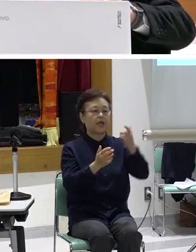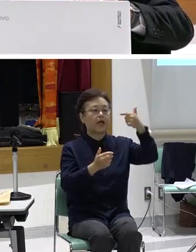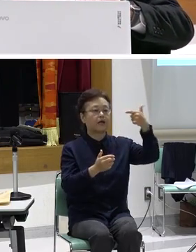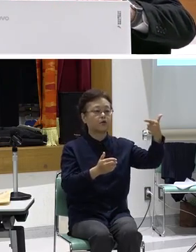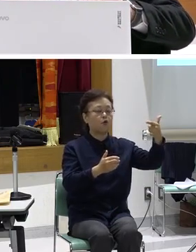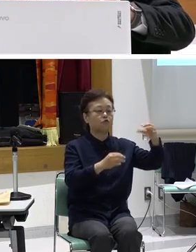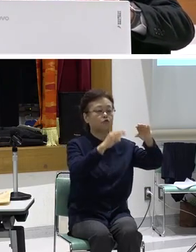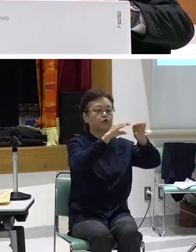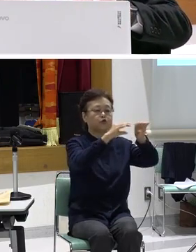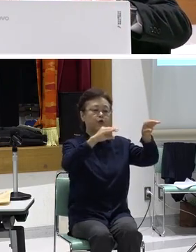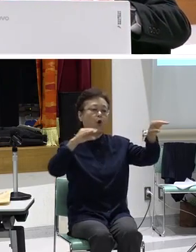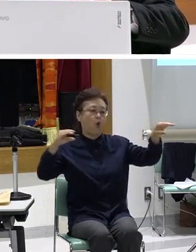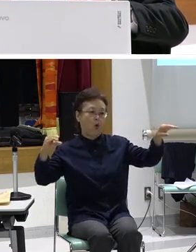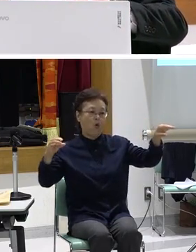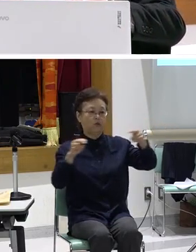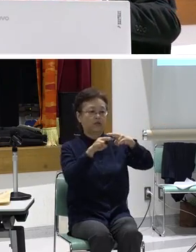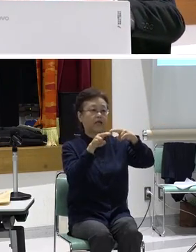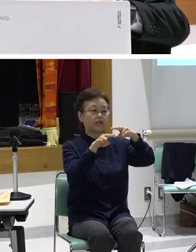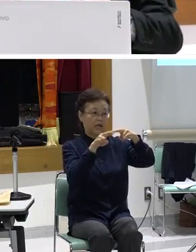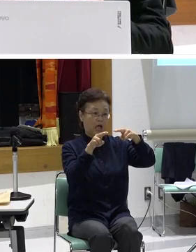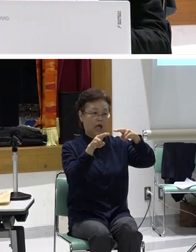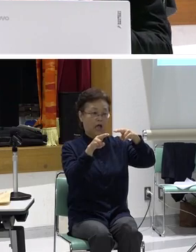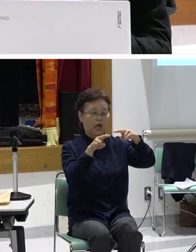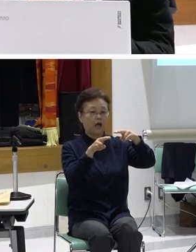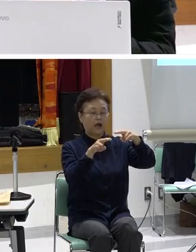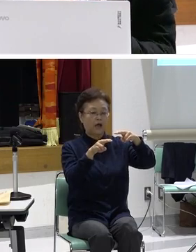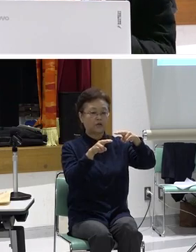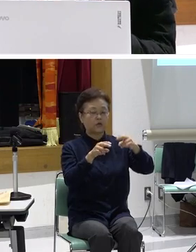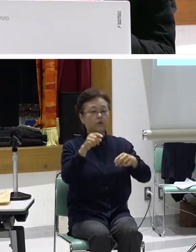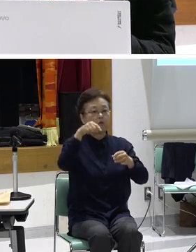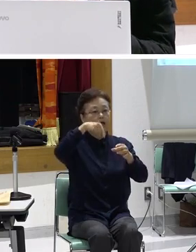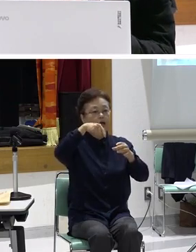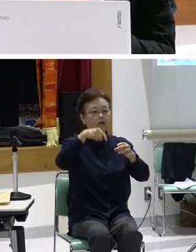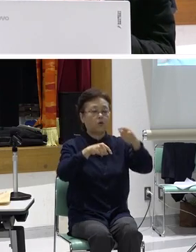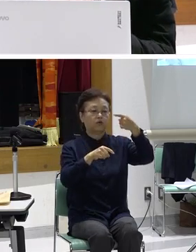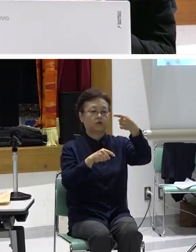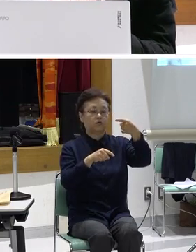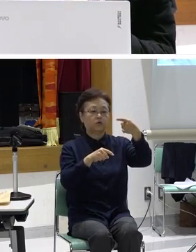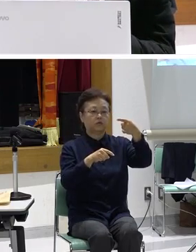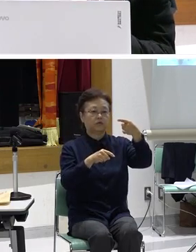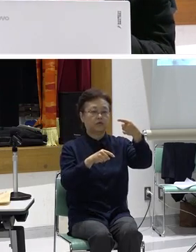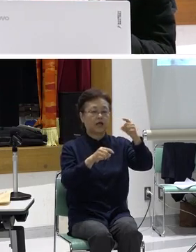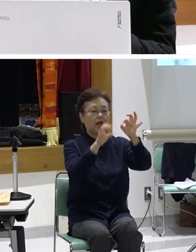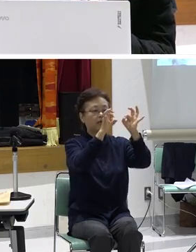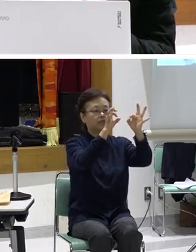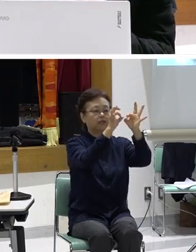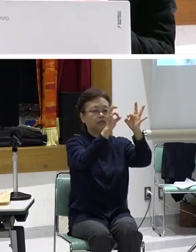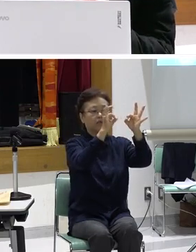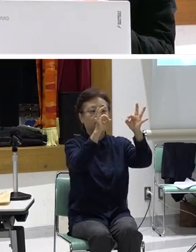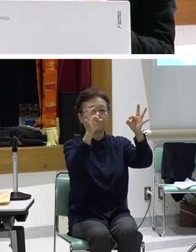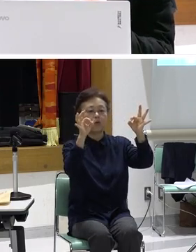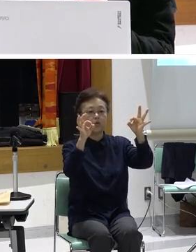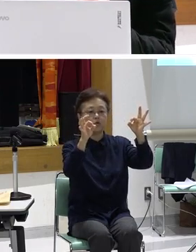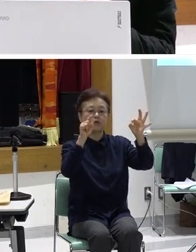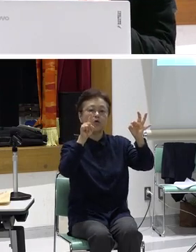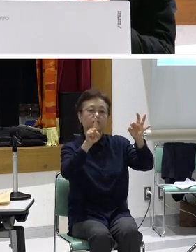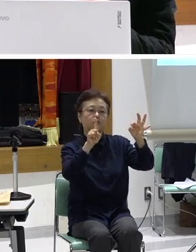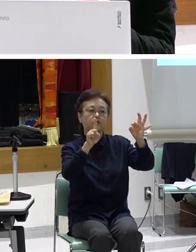6両編成という、6つの、ポーチがある中の1つ、5号車ですよみたいなことが分かる